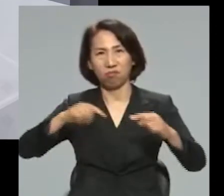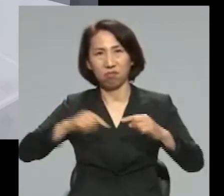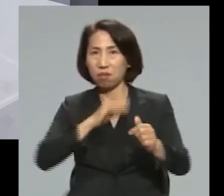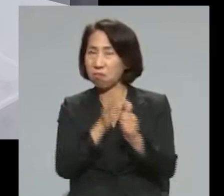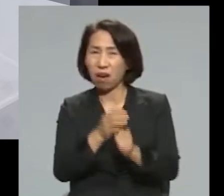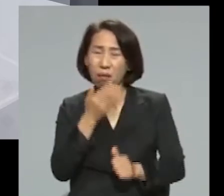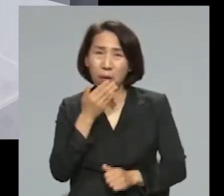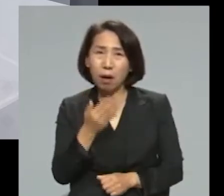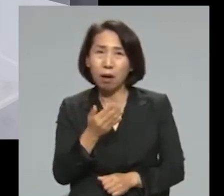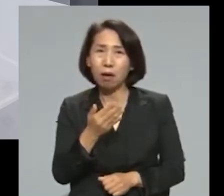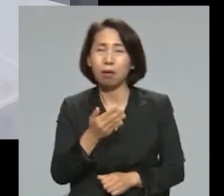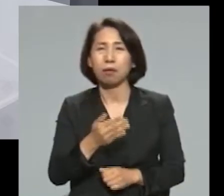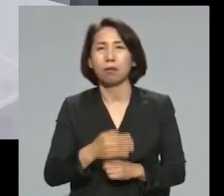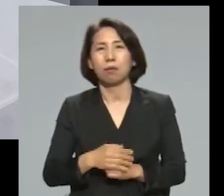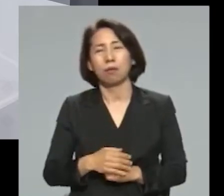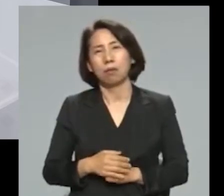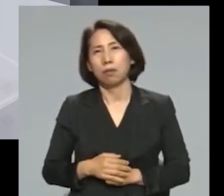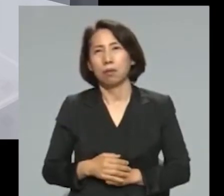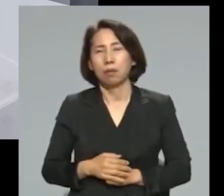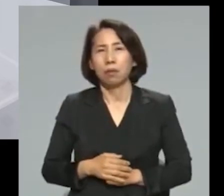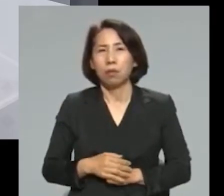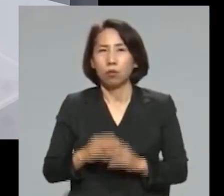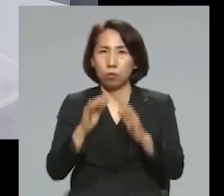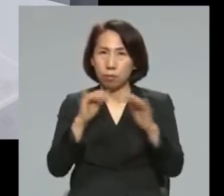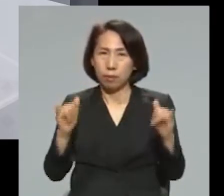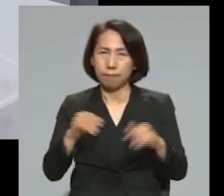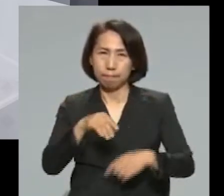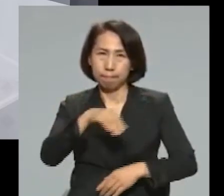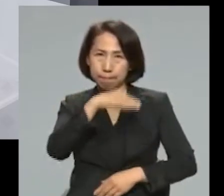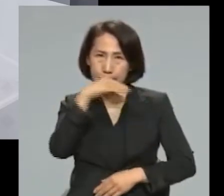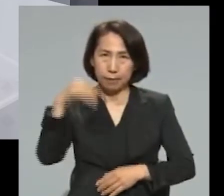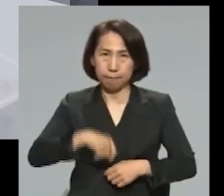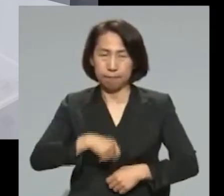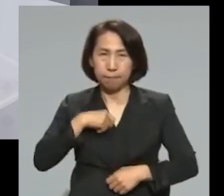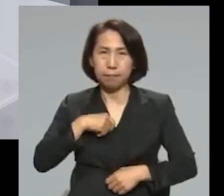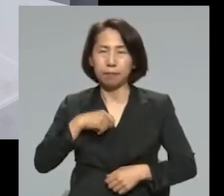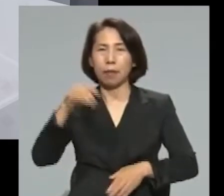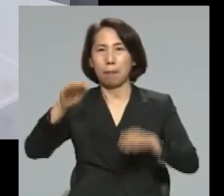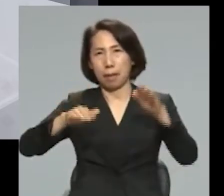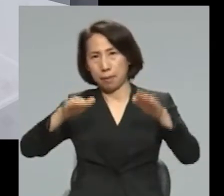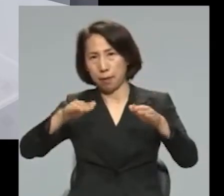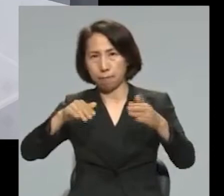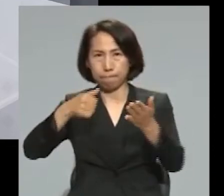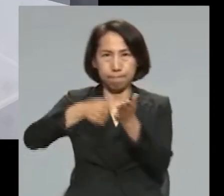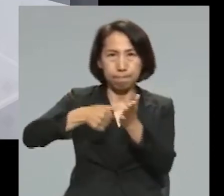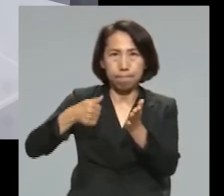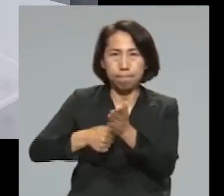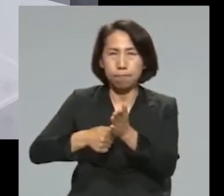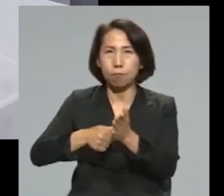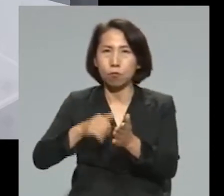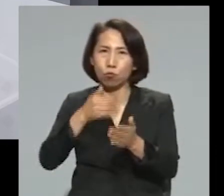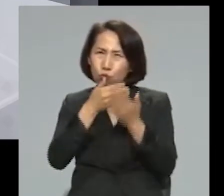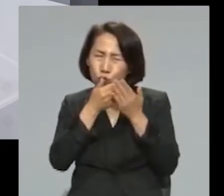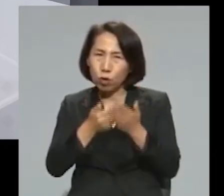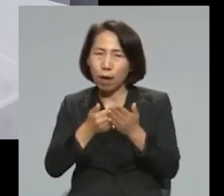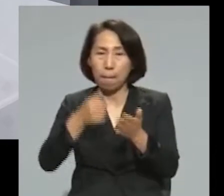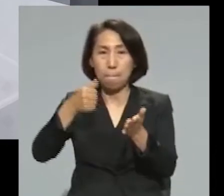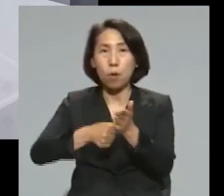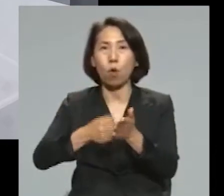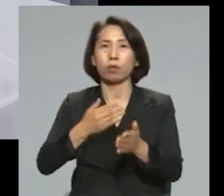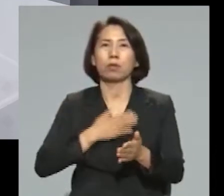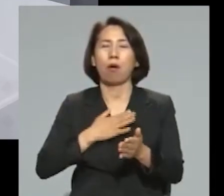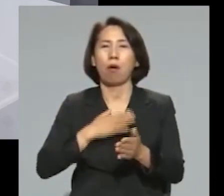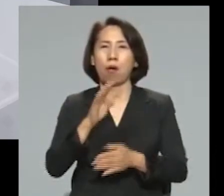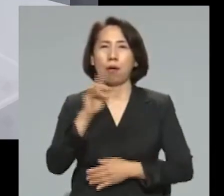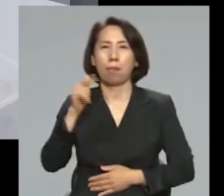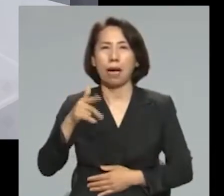맡겨서 되겠습니까? 국민들의 올바른 판단으로 소중한 한 표를 저